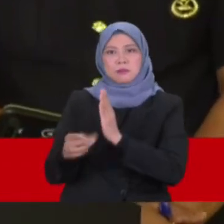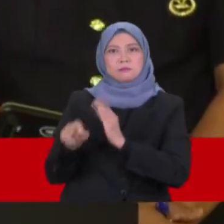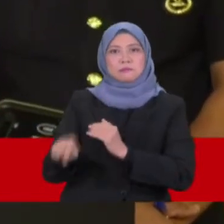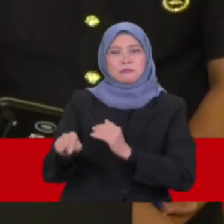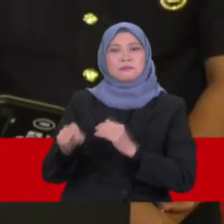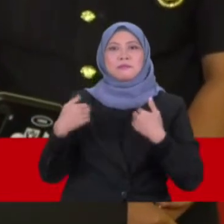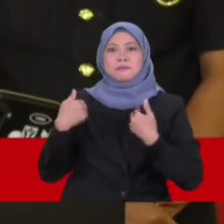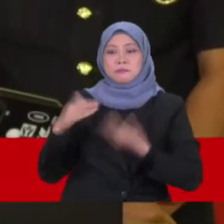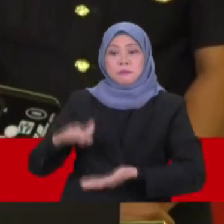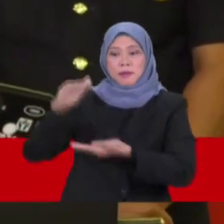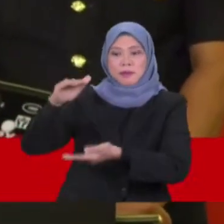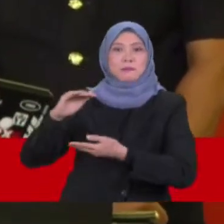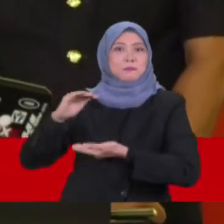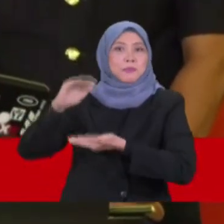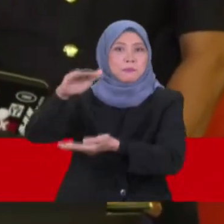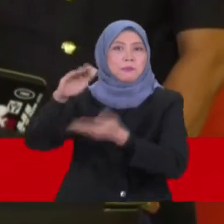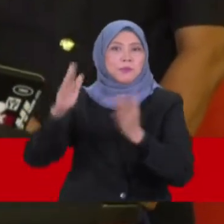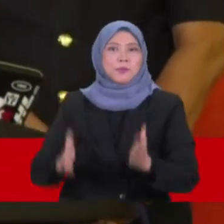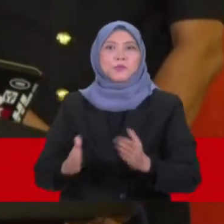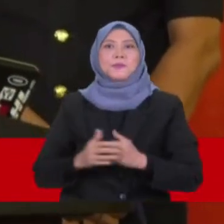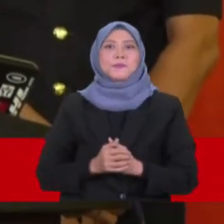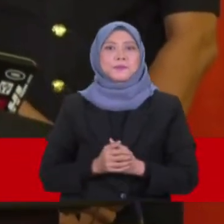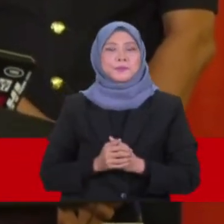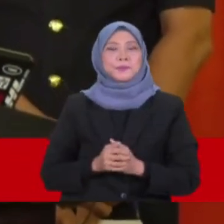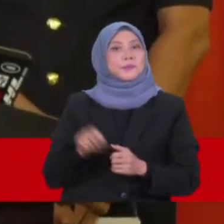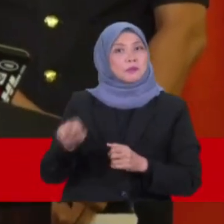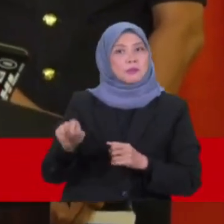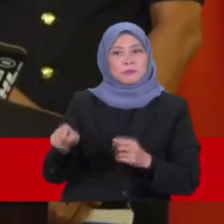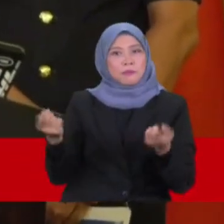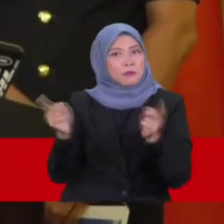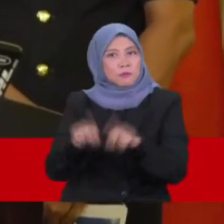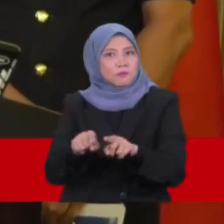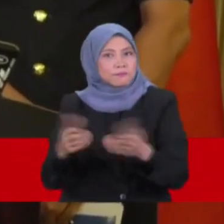Hasil siasatan awal terhadap jenis ketirisan yang berlaku